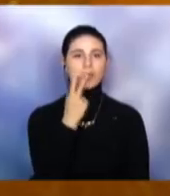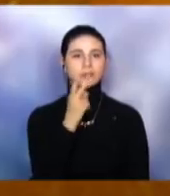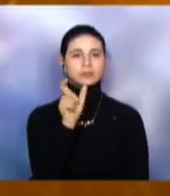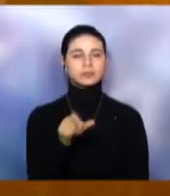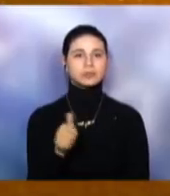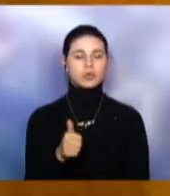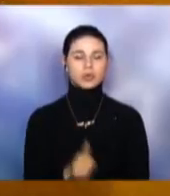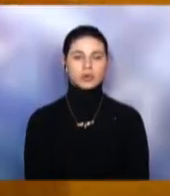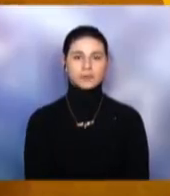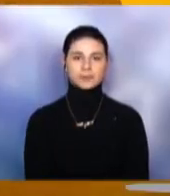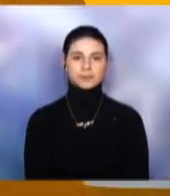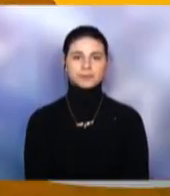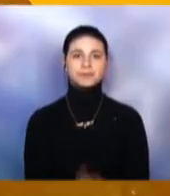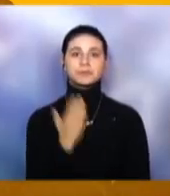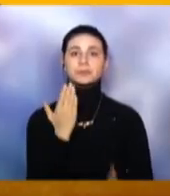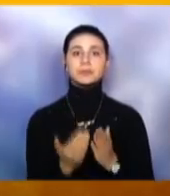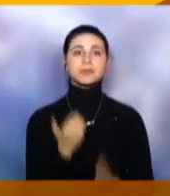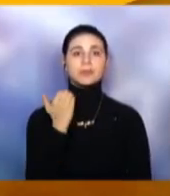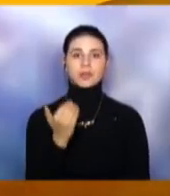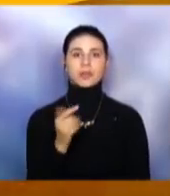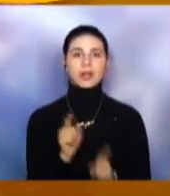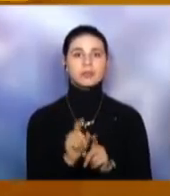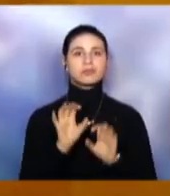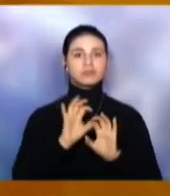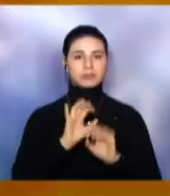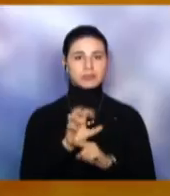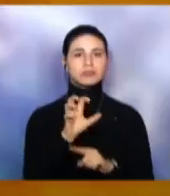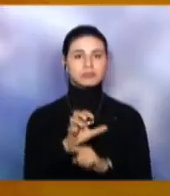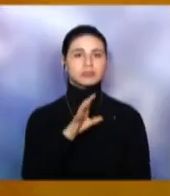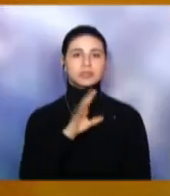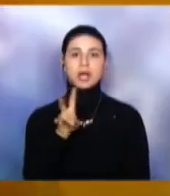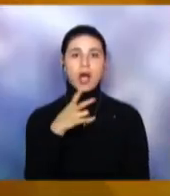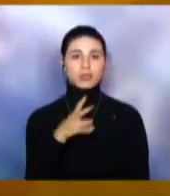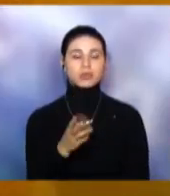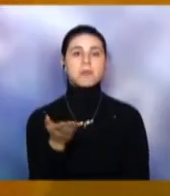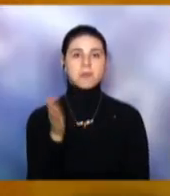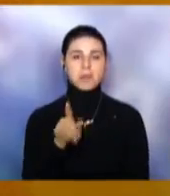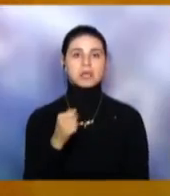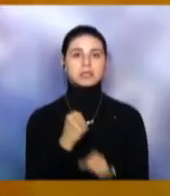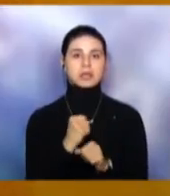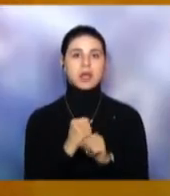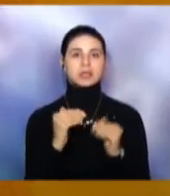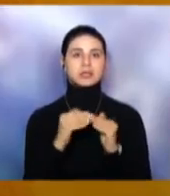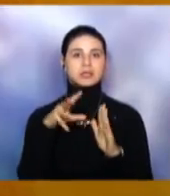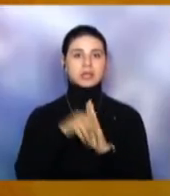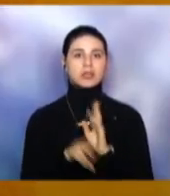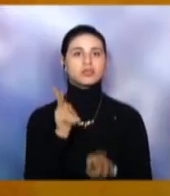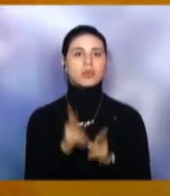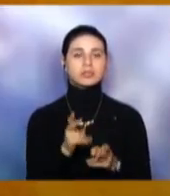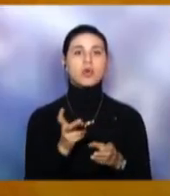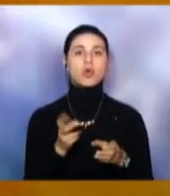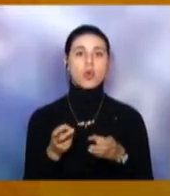კონსისტენცია. თუ თქვენ არ გაითვალისწინეთ ჩვენი მრავალჯერადი რეკომენდაცია და ბინის პირობებში მაინც მოამზადეთ